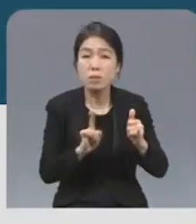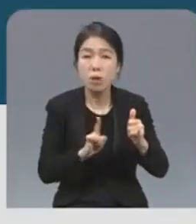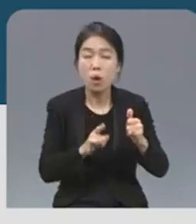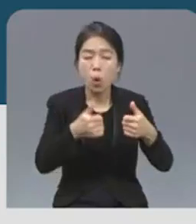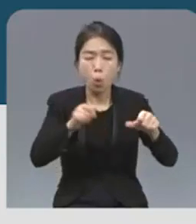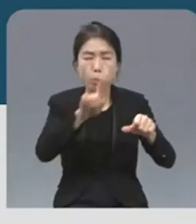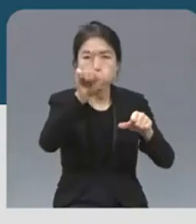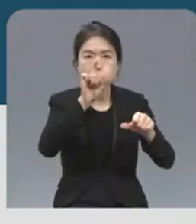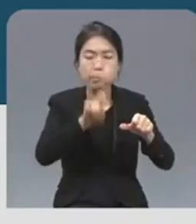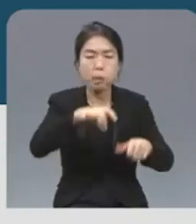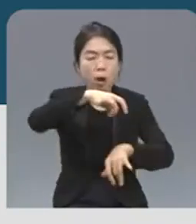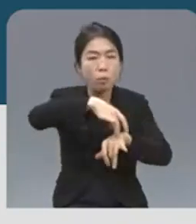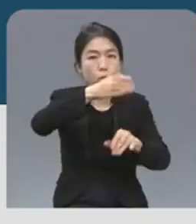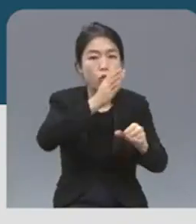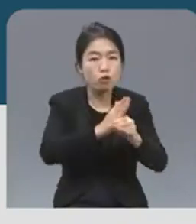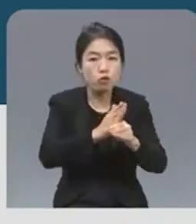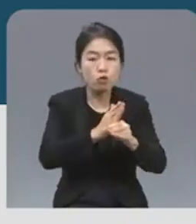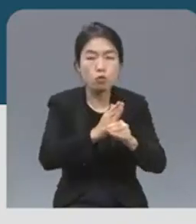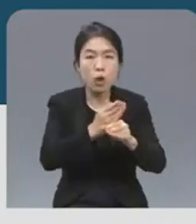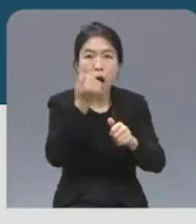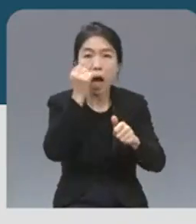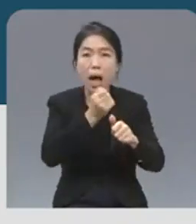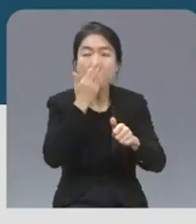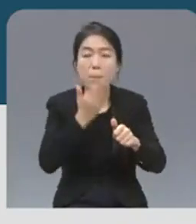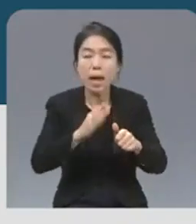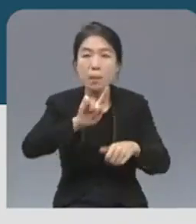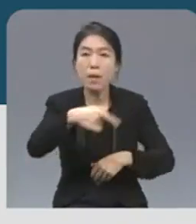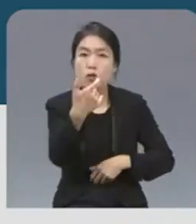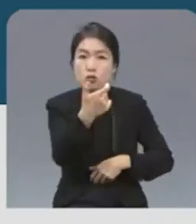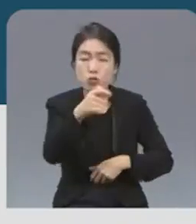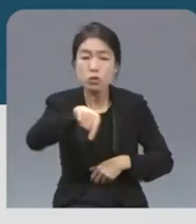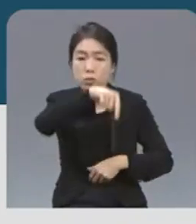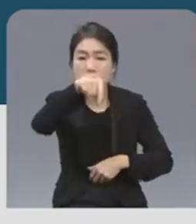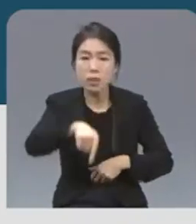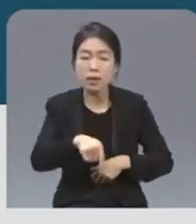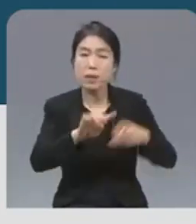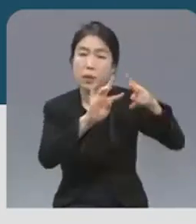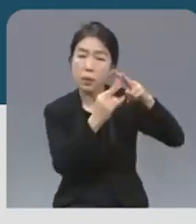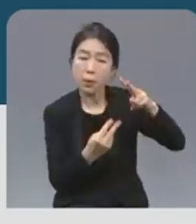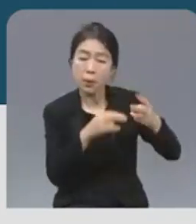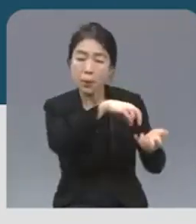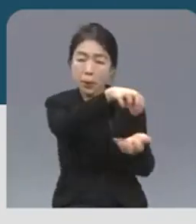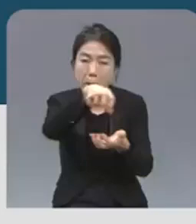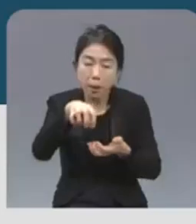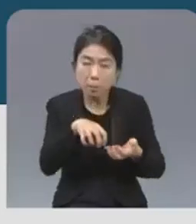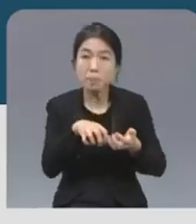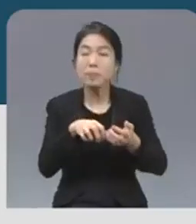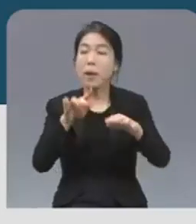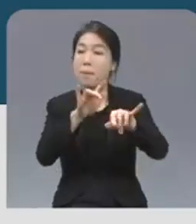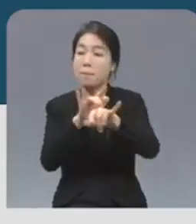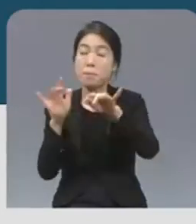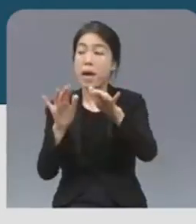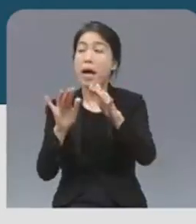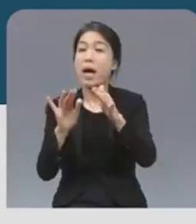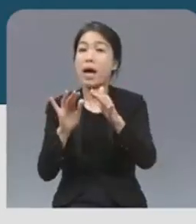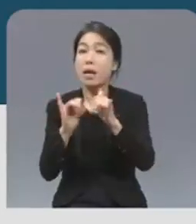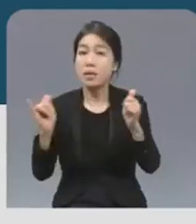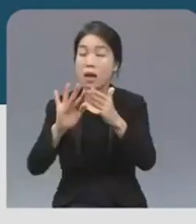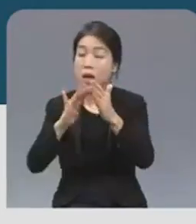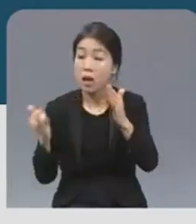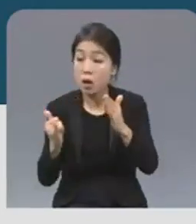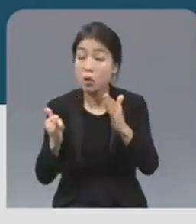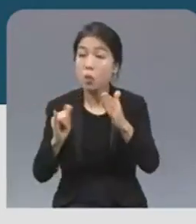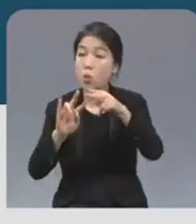신원미상이 유골 가운데 판정이 가능한 160여구에서 유전자 시료를 채취했다며 행방불명자 가족의 dna와